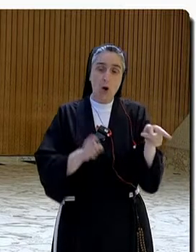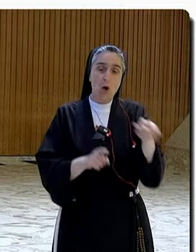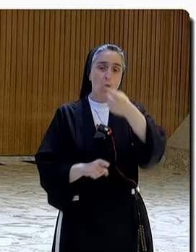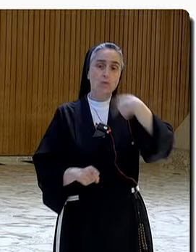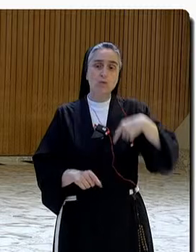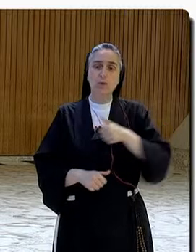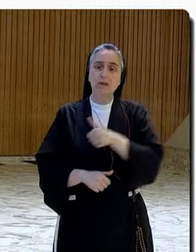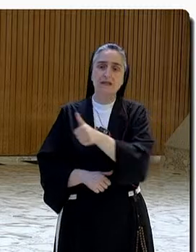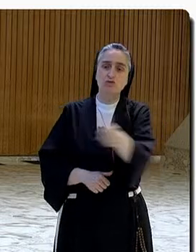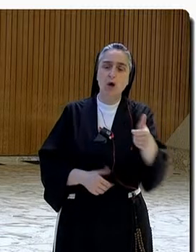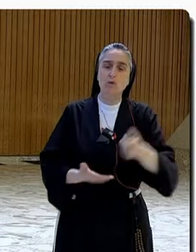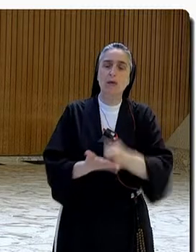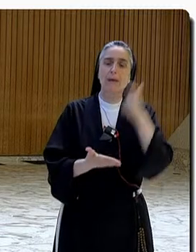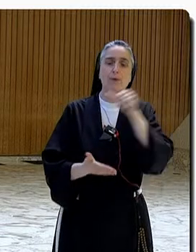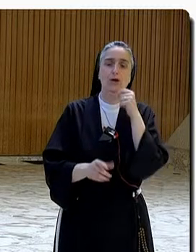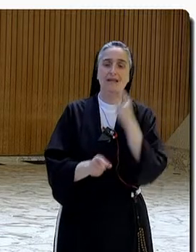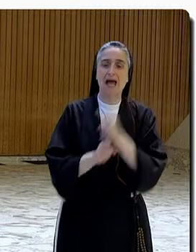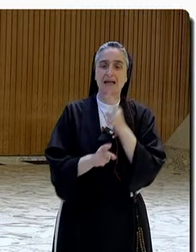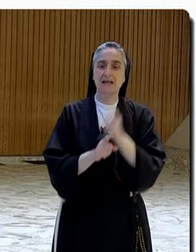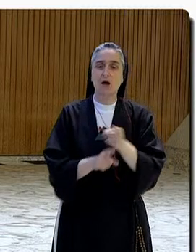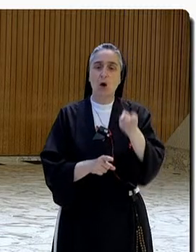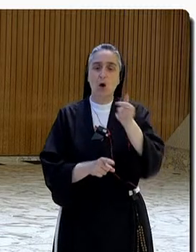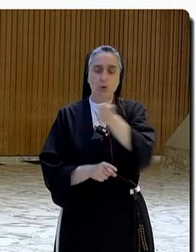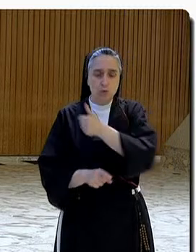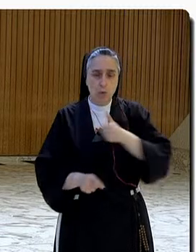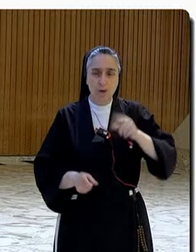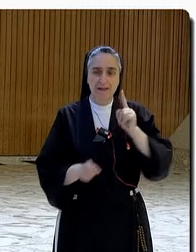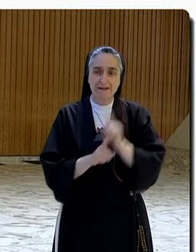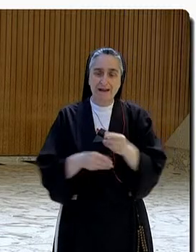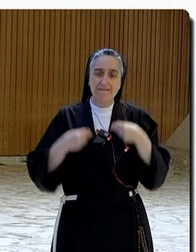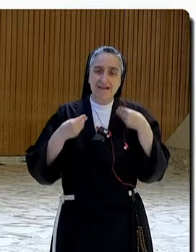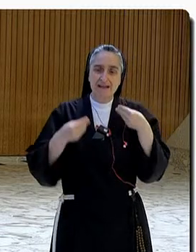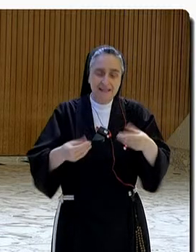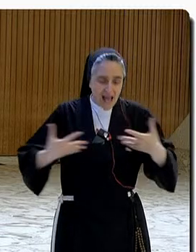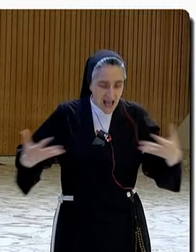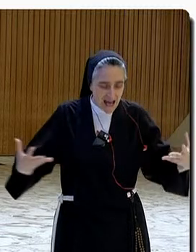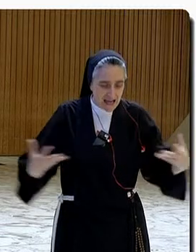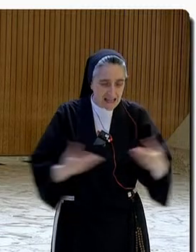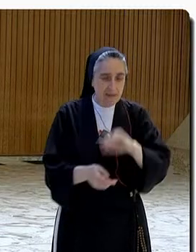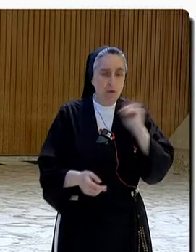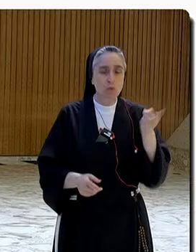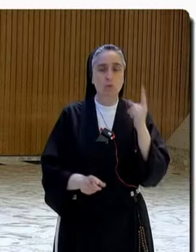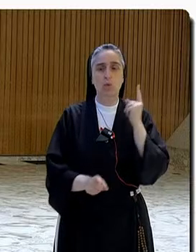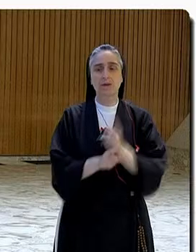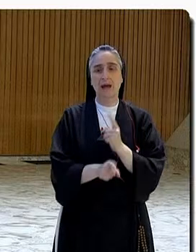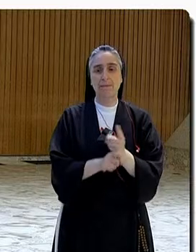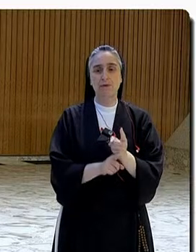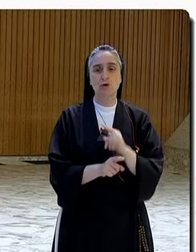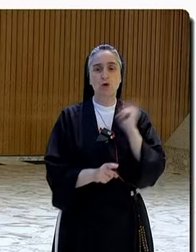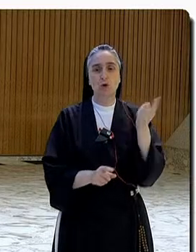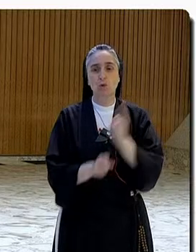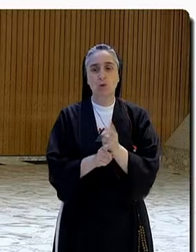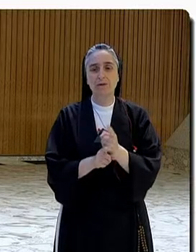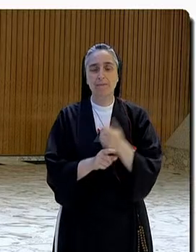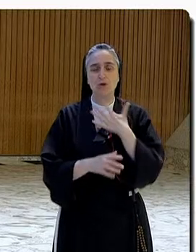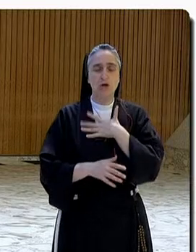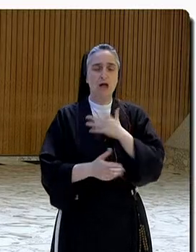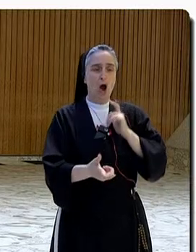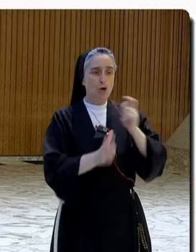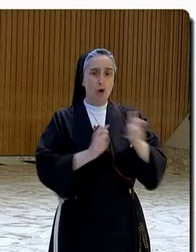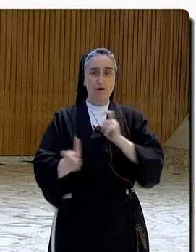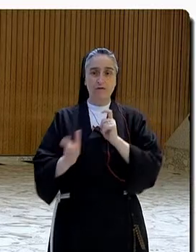e necessari, tutti chiamati a remare insieme, tutti bisognosi di confortarci a